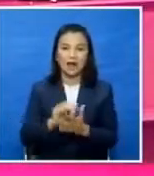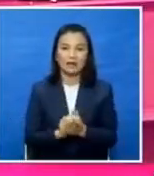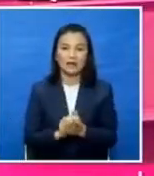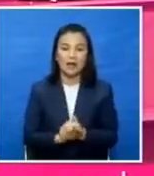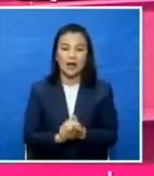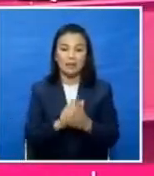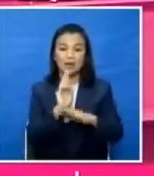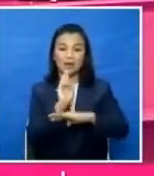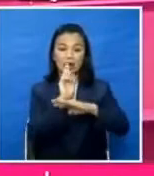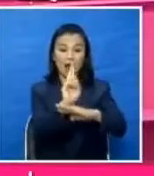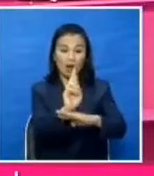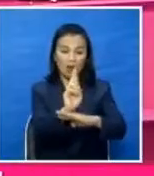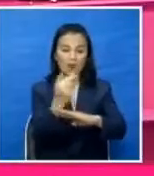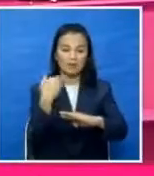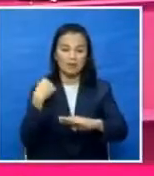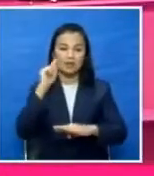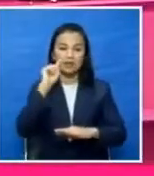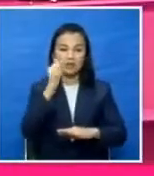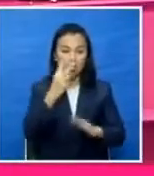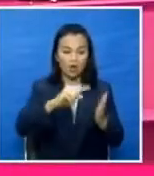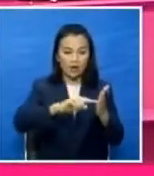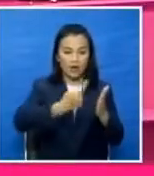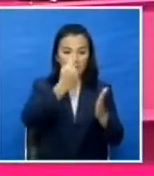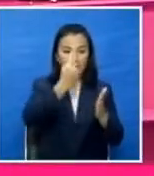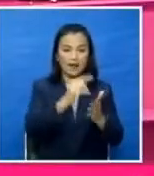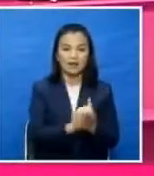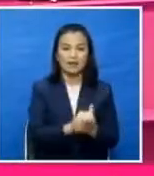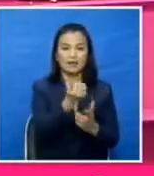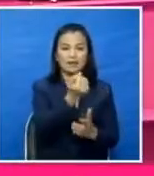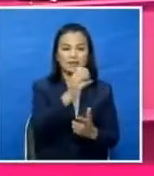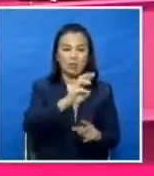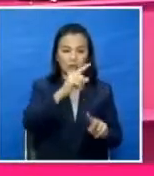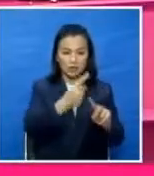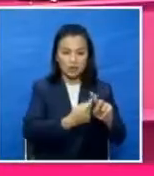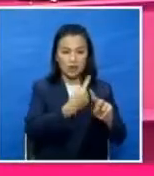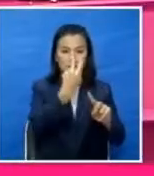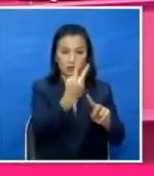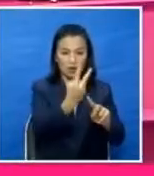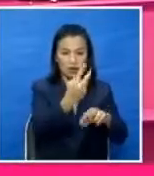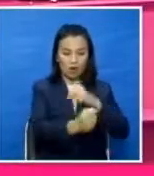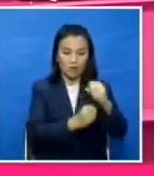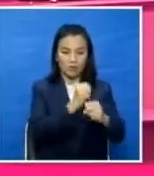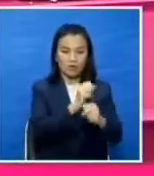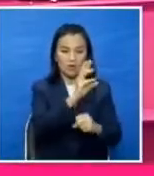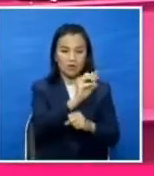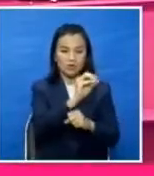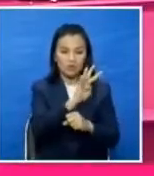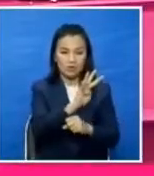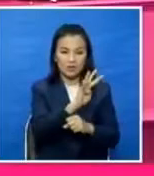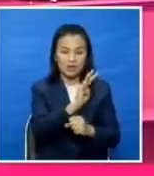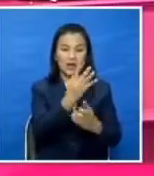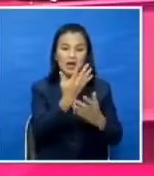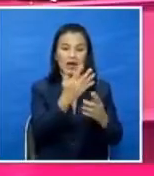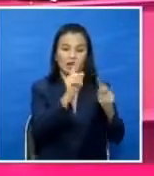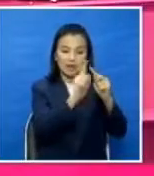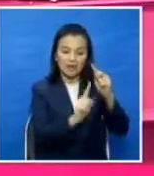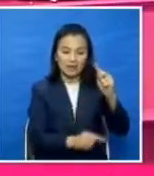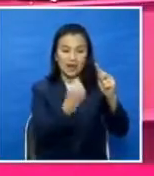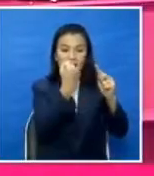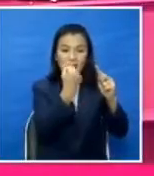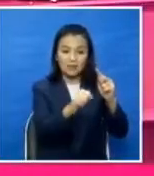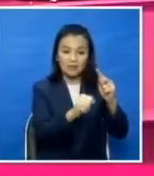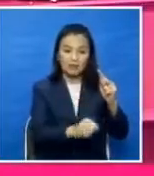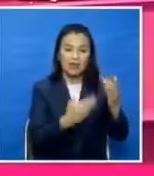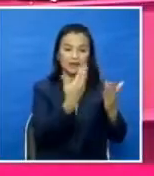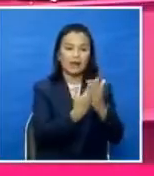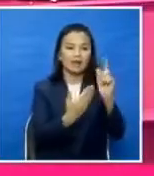รางวัล2ครั้งนะคะครั้งที่1ค่ะวันที่16กุมภาพันธ์2564จำนวน10รางวัลรางวัลละ